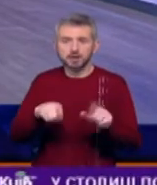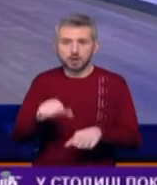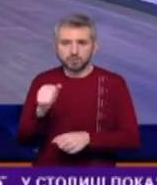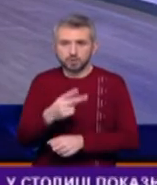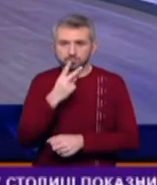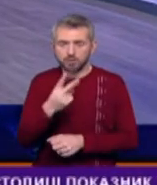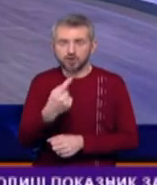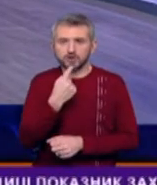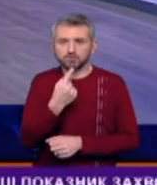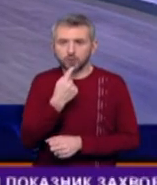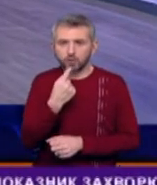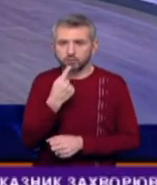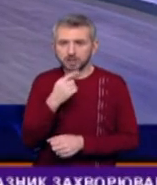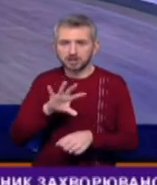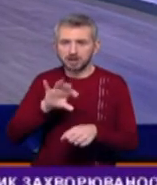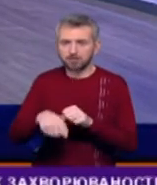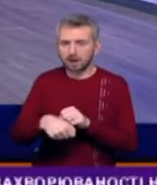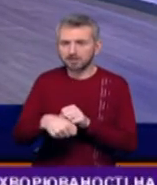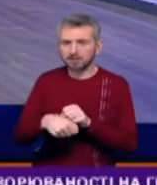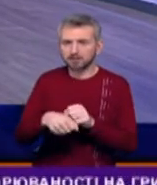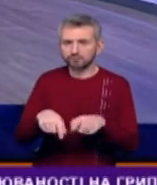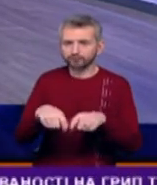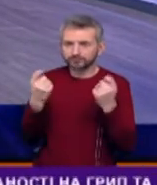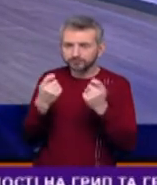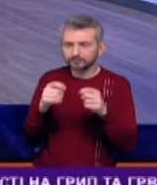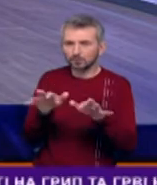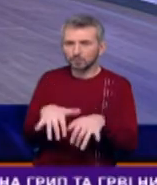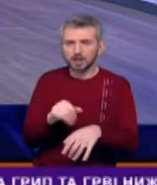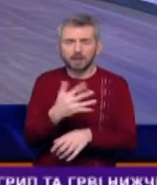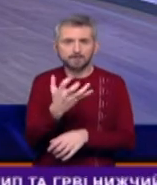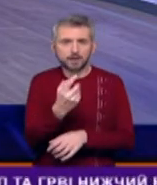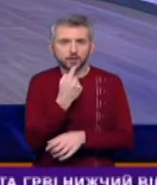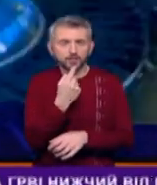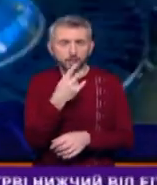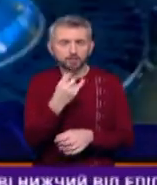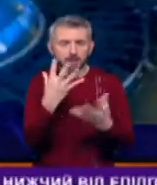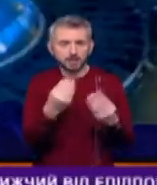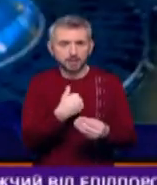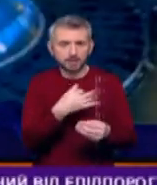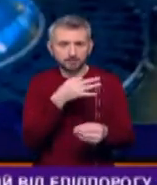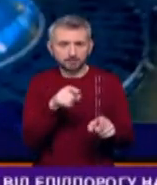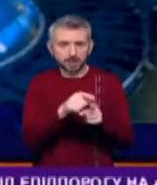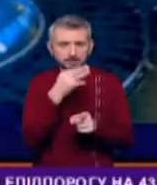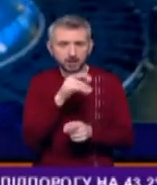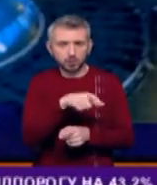бачити спроби зламати сервер втручання з боку Російської Федерації. 500 спроб на день, нам так сказали люди з ЦВК, що до 500 і